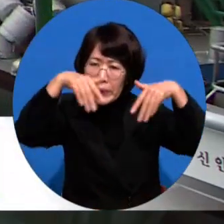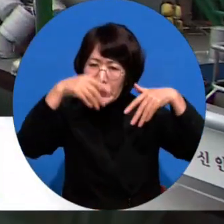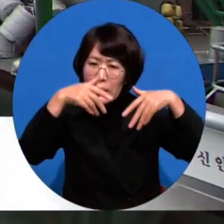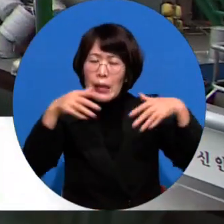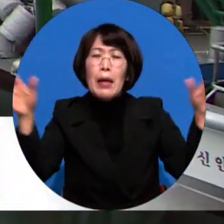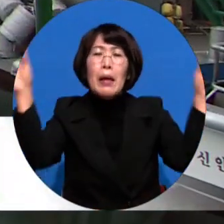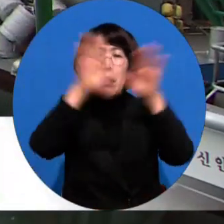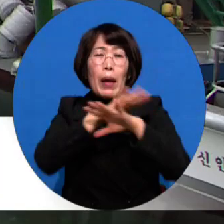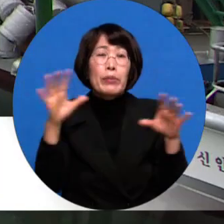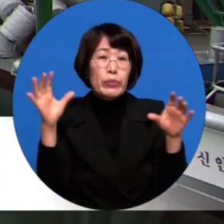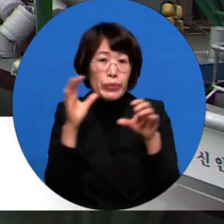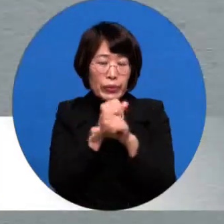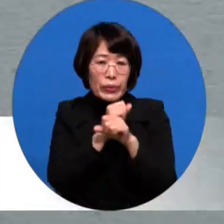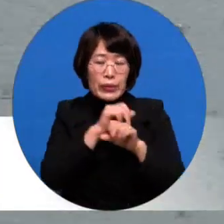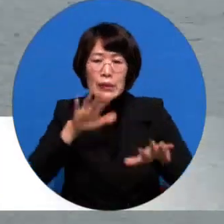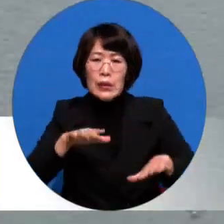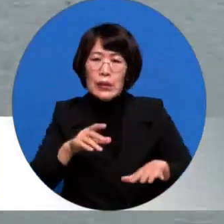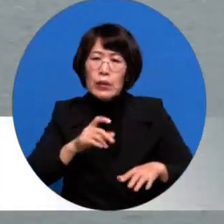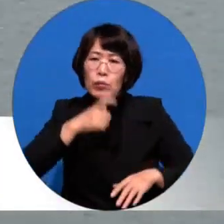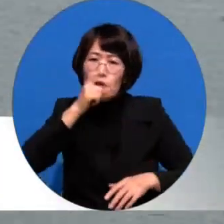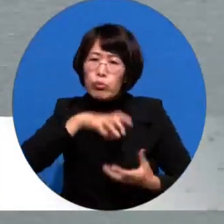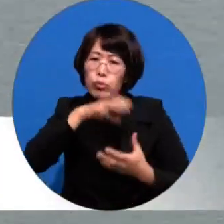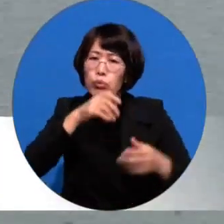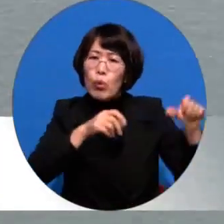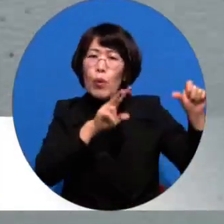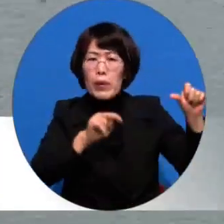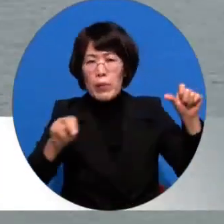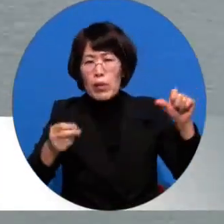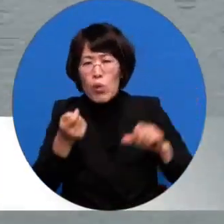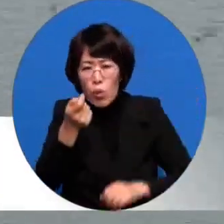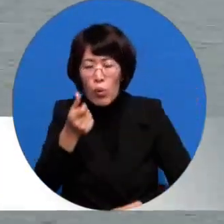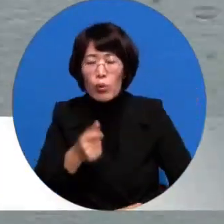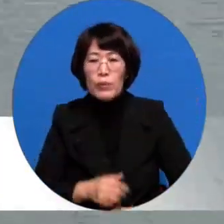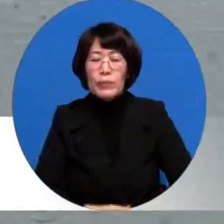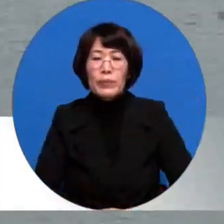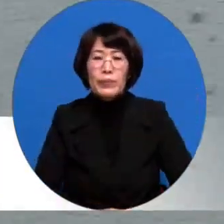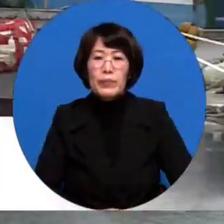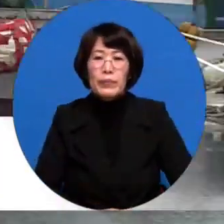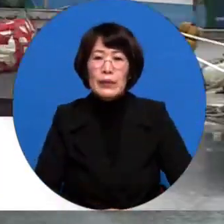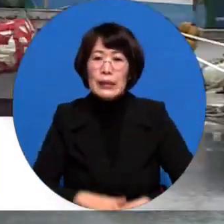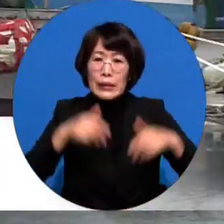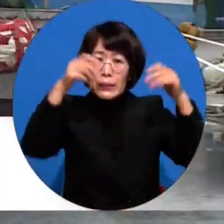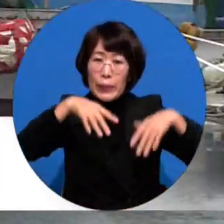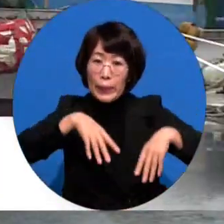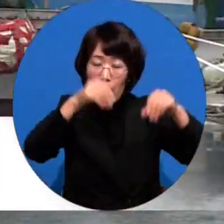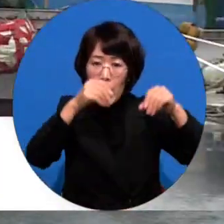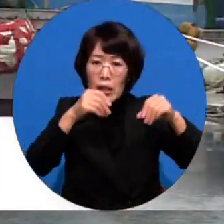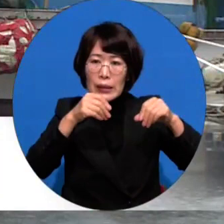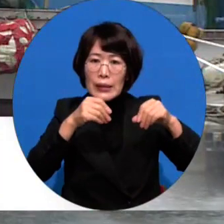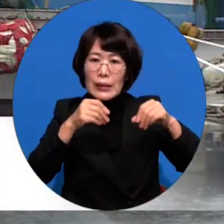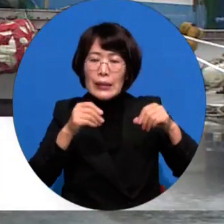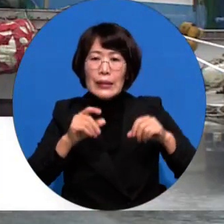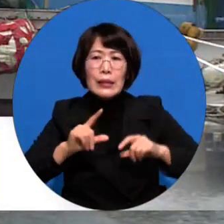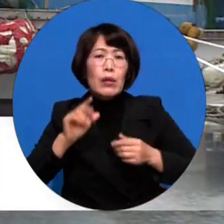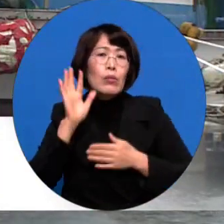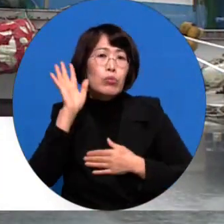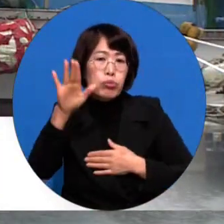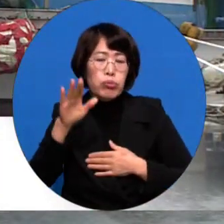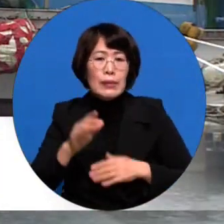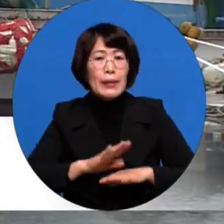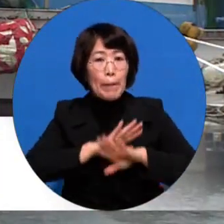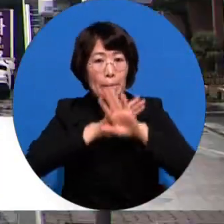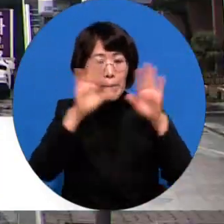대부분 그치겠고 강수량은 5mm 안팎에 머물게 있습니다. 비가 그친 뒤 당분간 포근한 날씨를